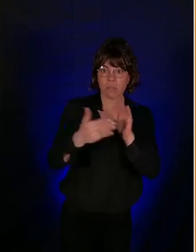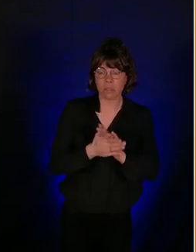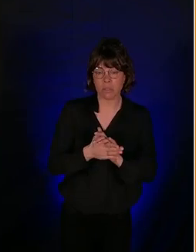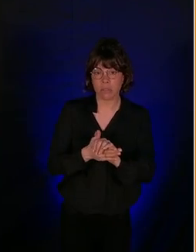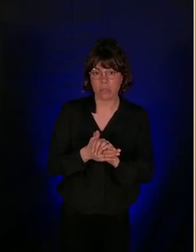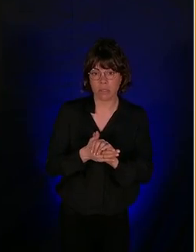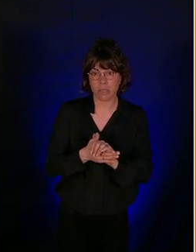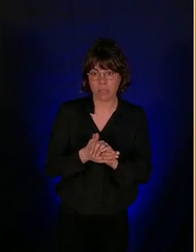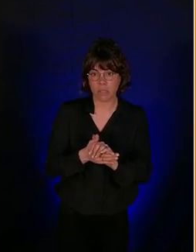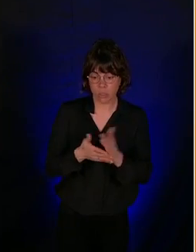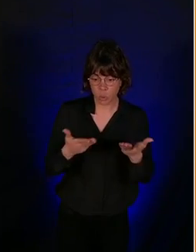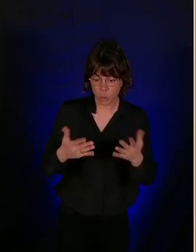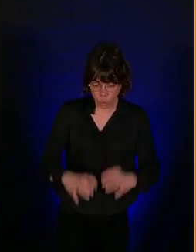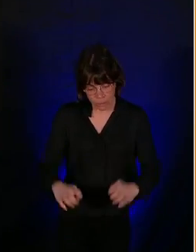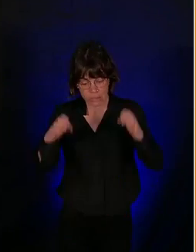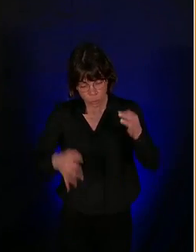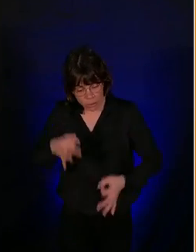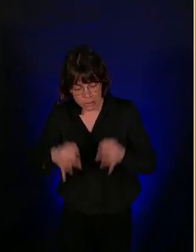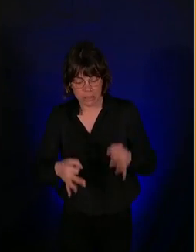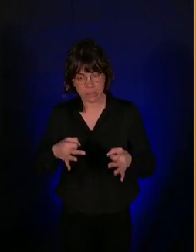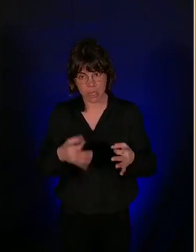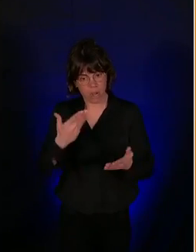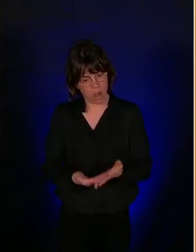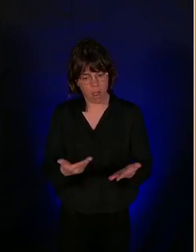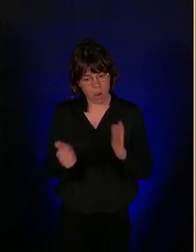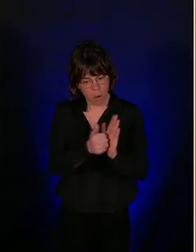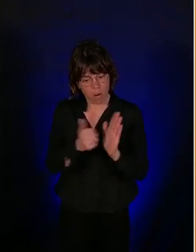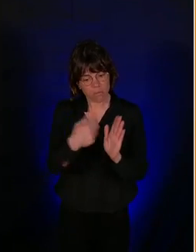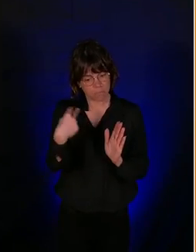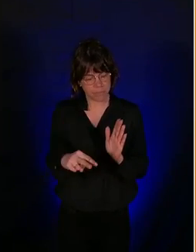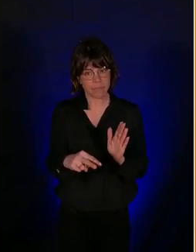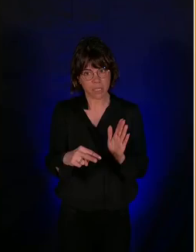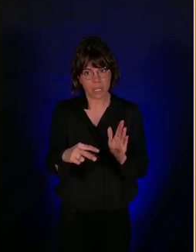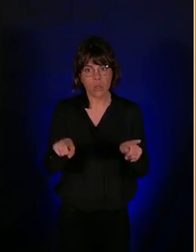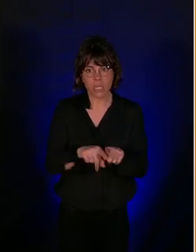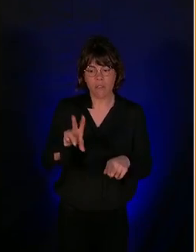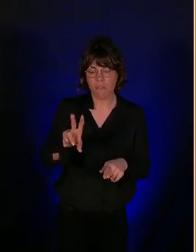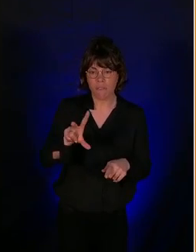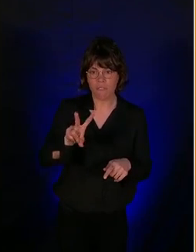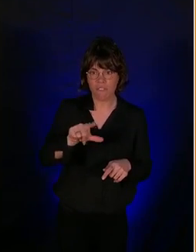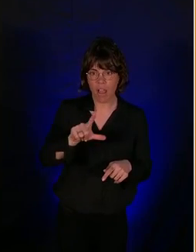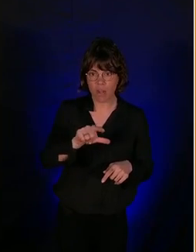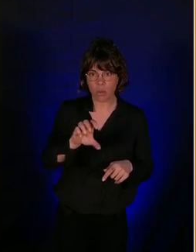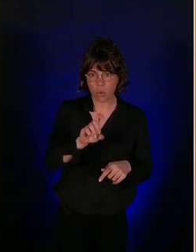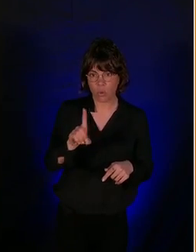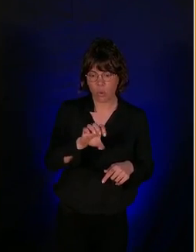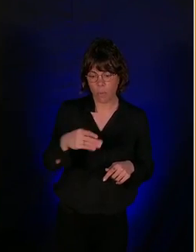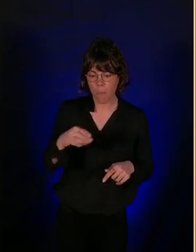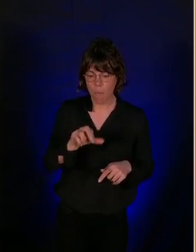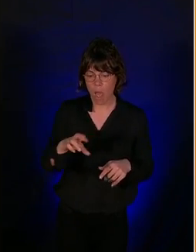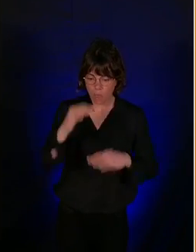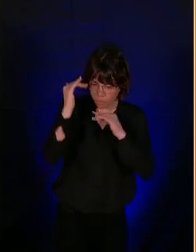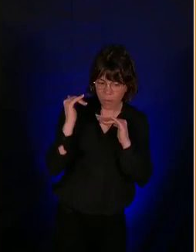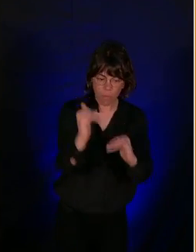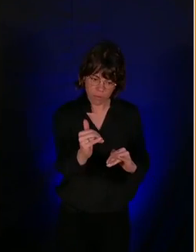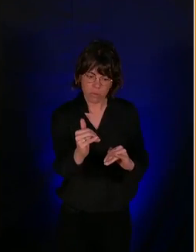dans les mains de la justice celle-ci doit donc jouer son rôle et dans le valde Marne on fait entièrement confiance et on aimerait pouvoir